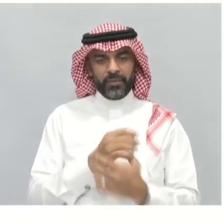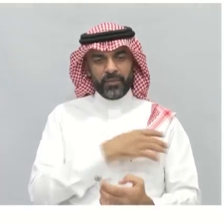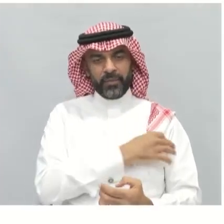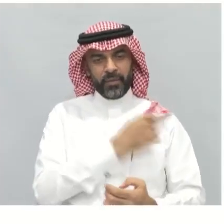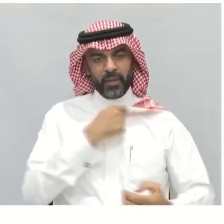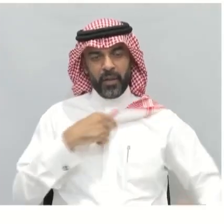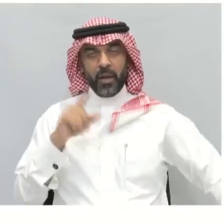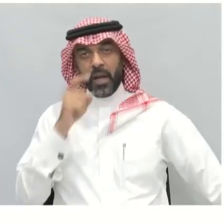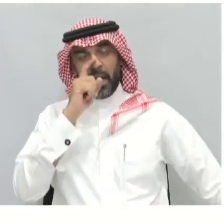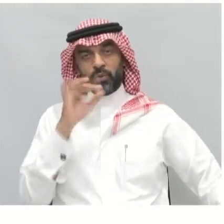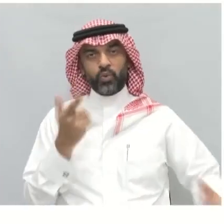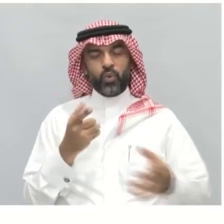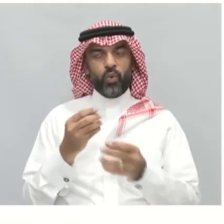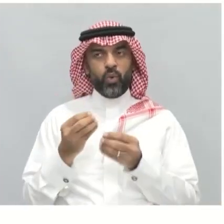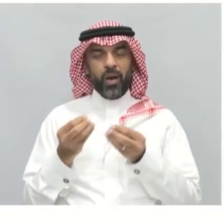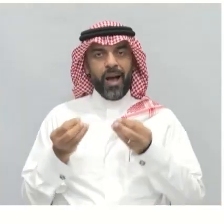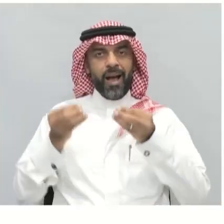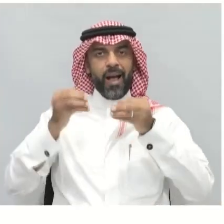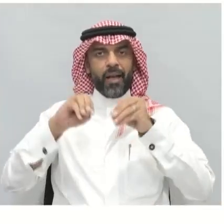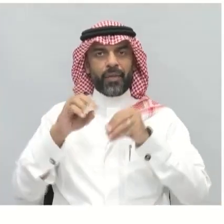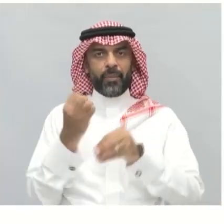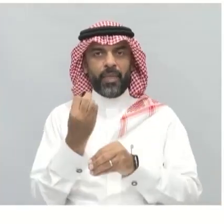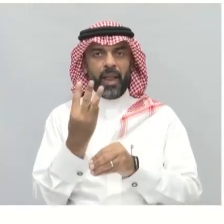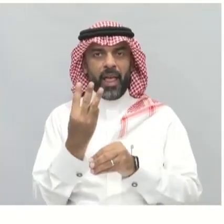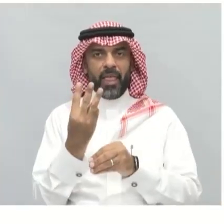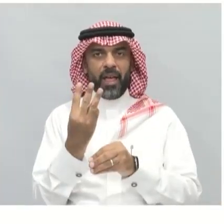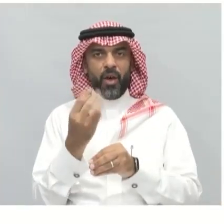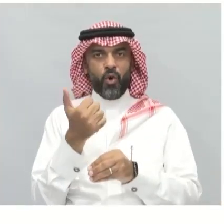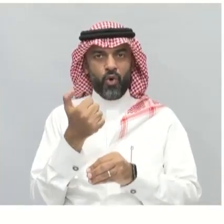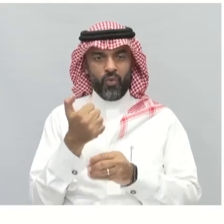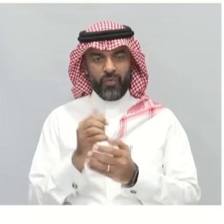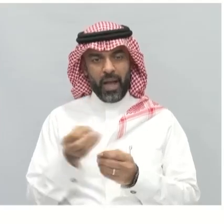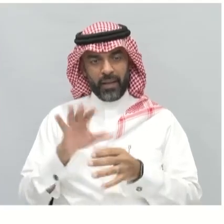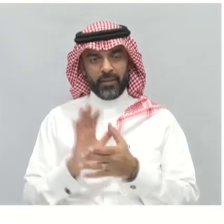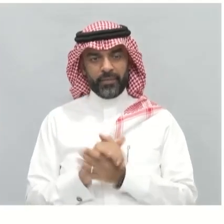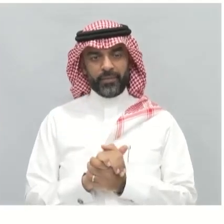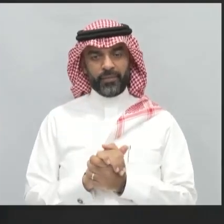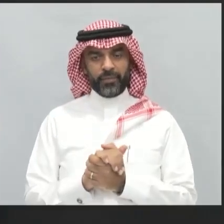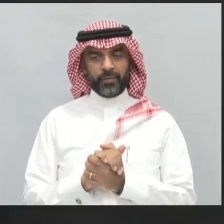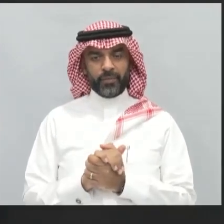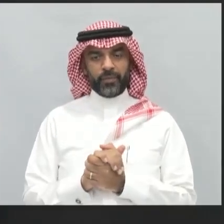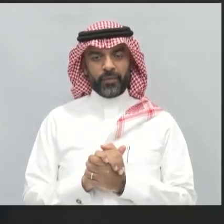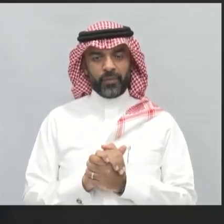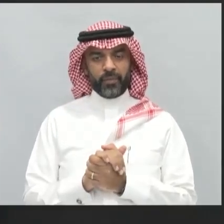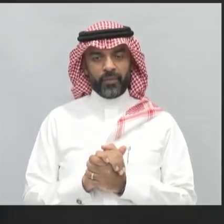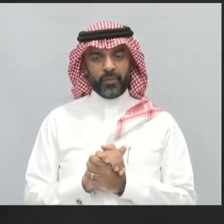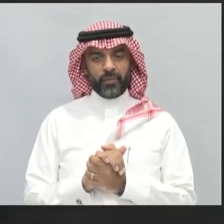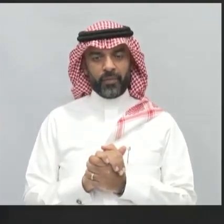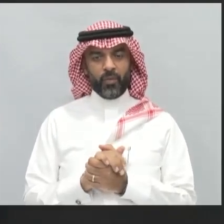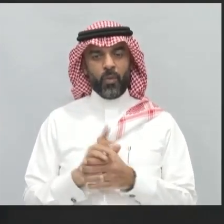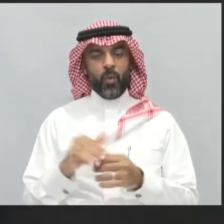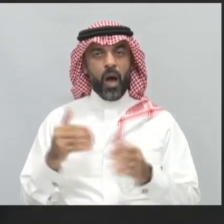ثم اضعه في جمله مفيده الفعل اظهر اعطوني